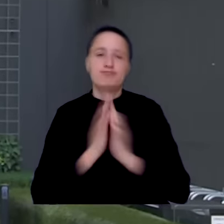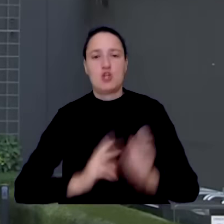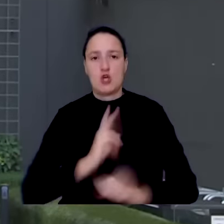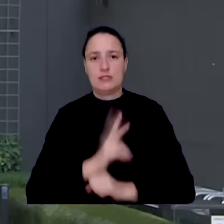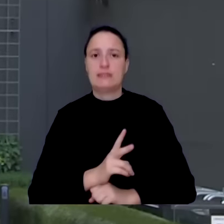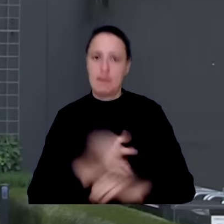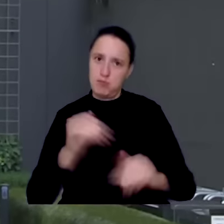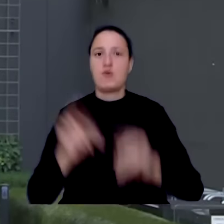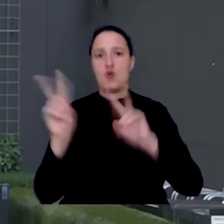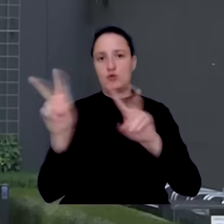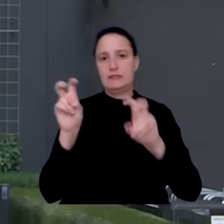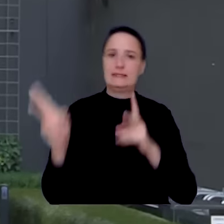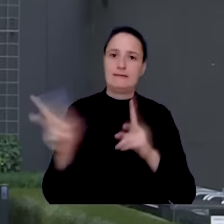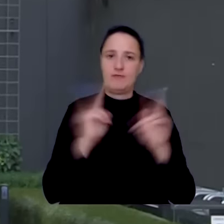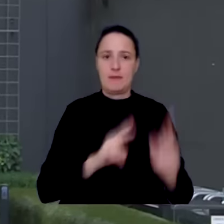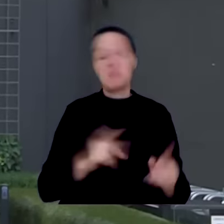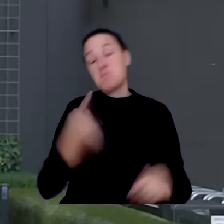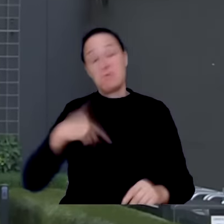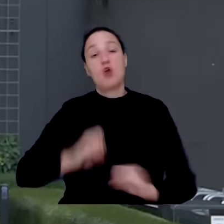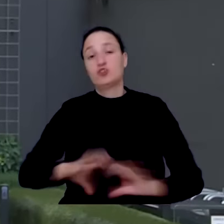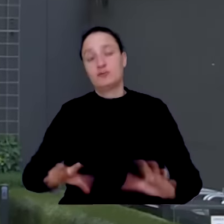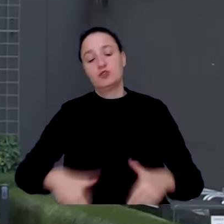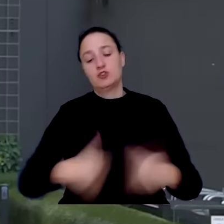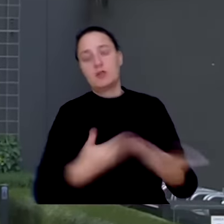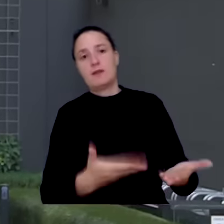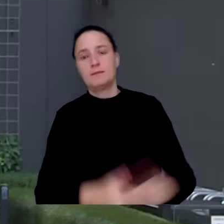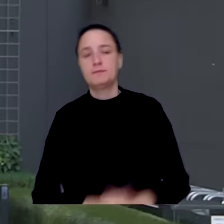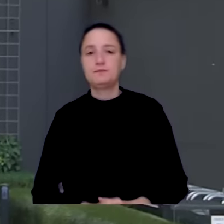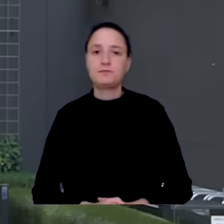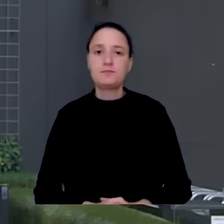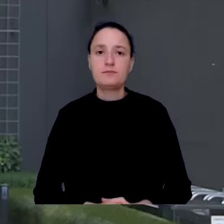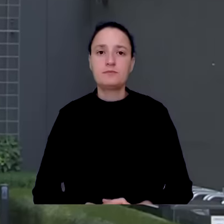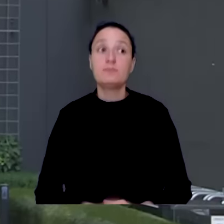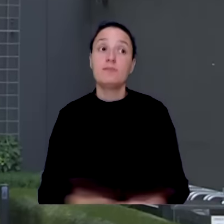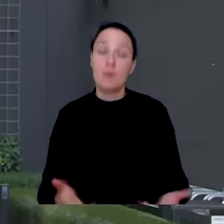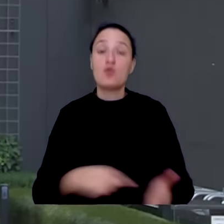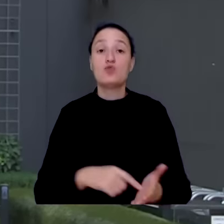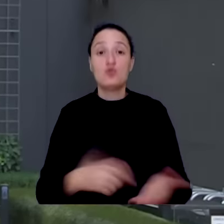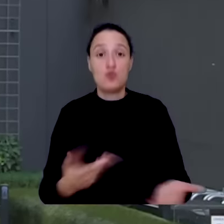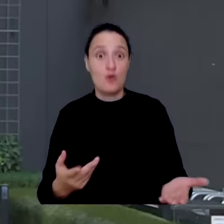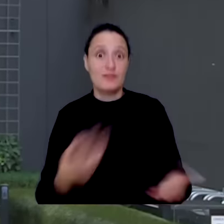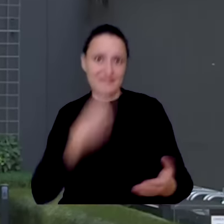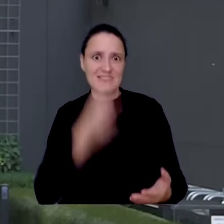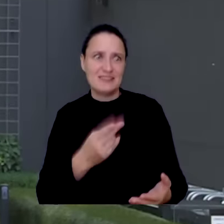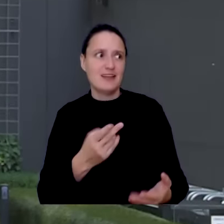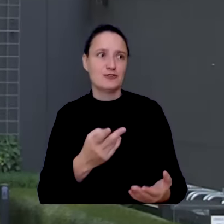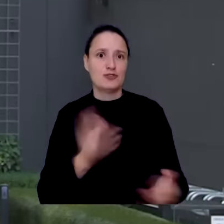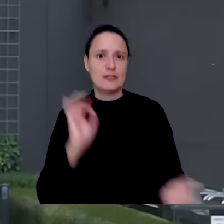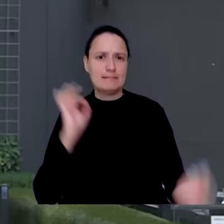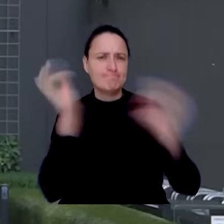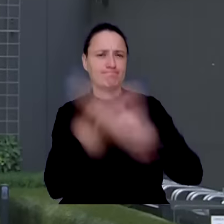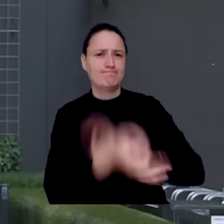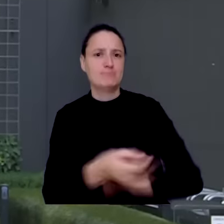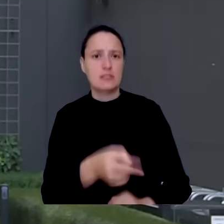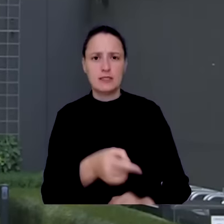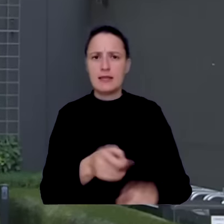tego wywiadu. My oczywiście go udzieliliśmy, w związku z czym mówimy o przekazie, który jest w tej chwili z całą pewnością